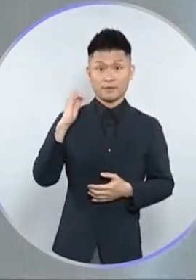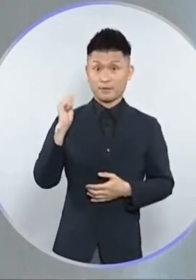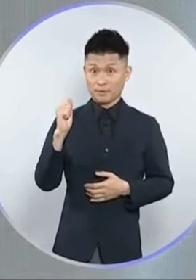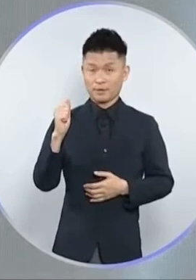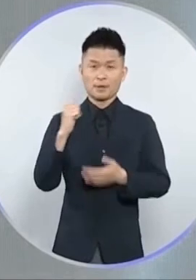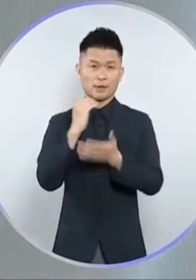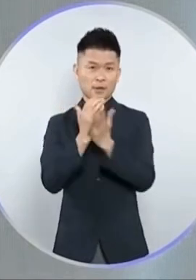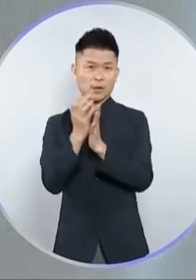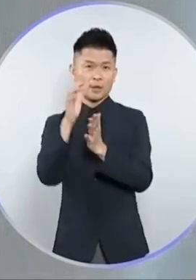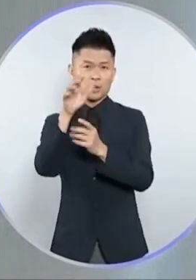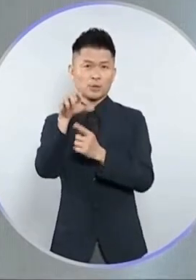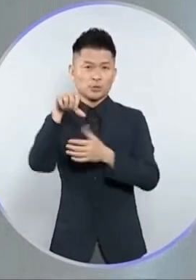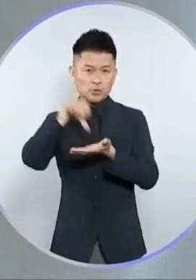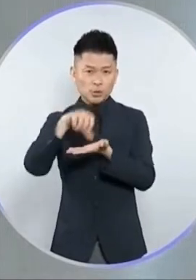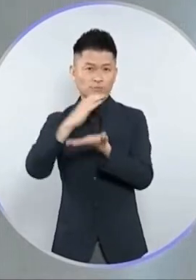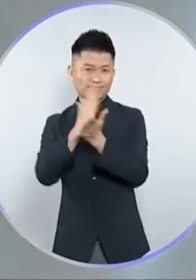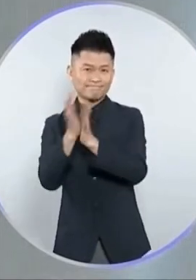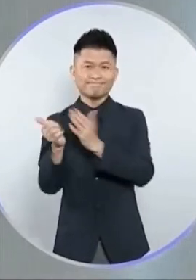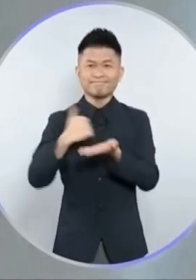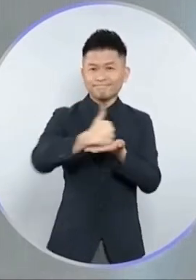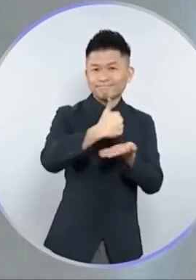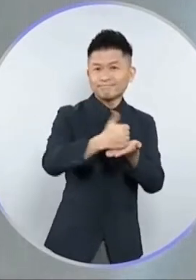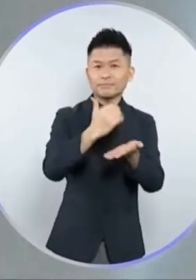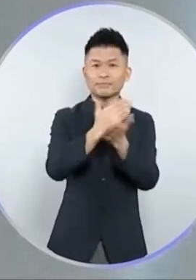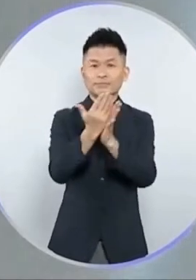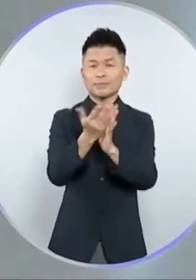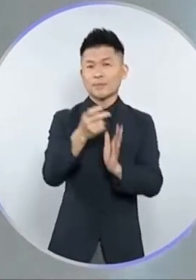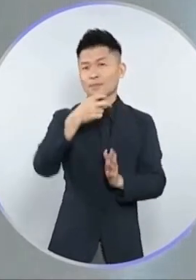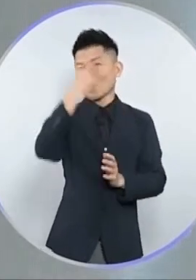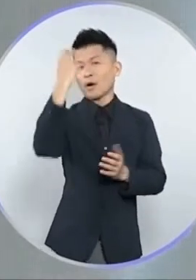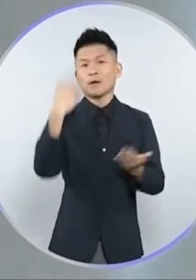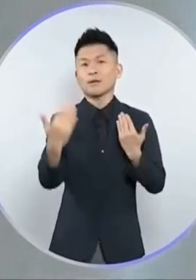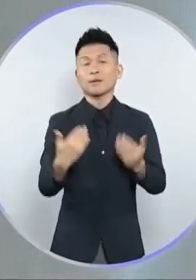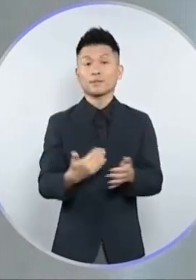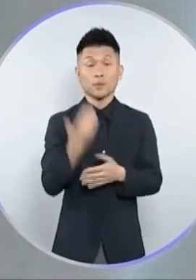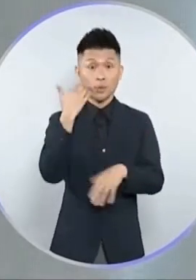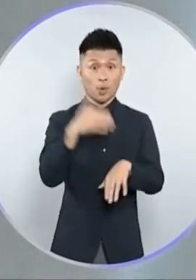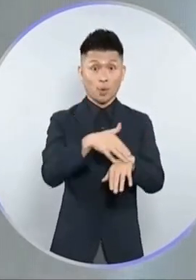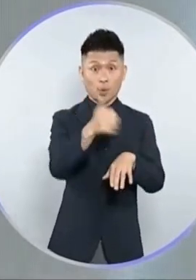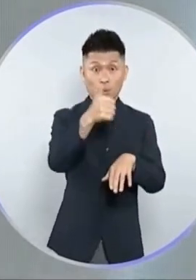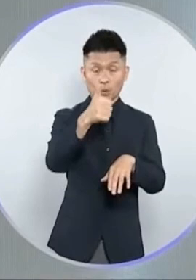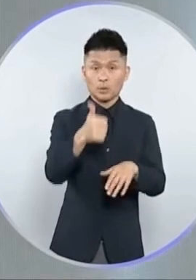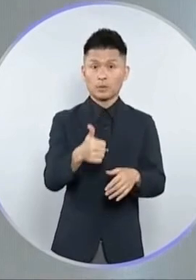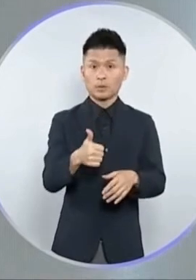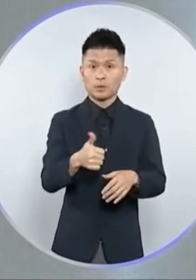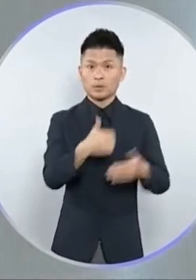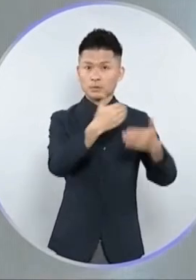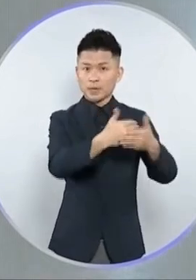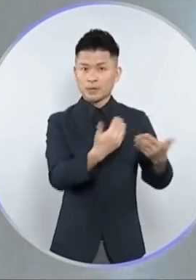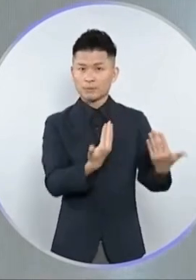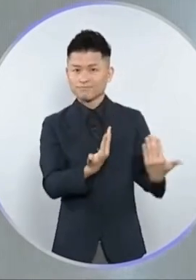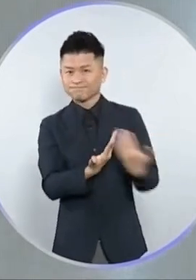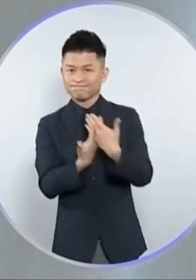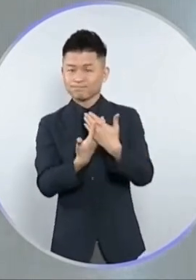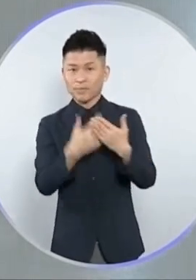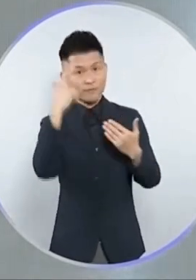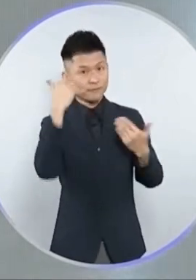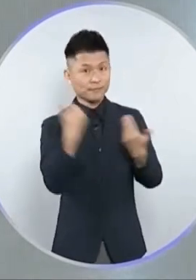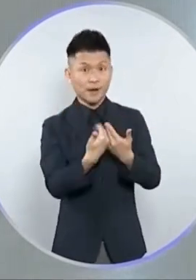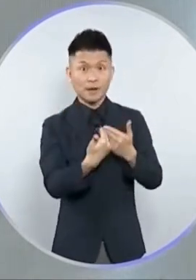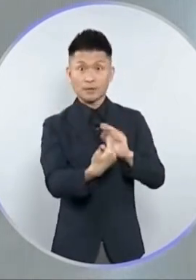其实都可以看得出来，今天如果侯友宜市长真的反对中国介入这场选举，